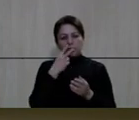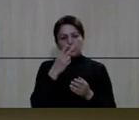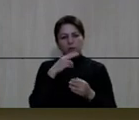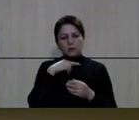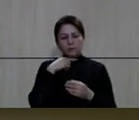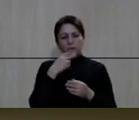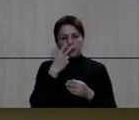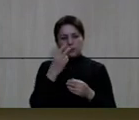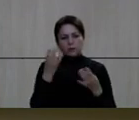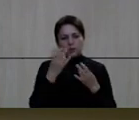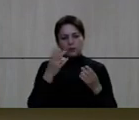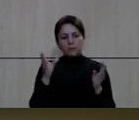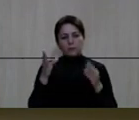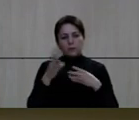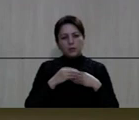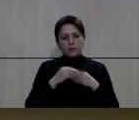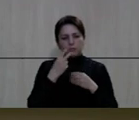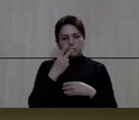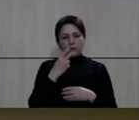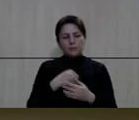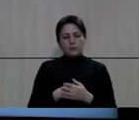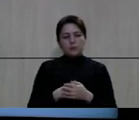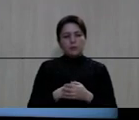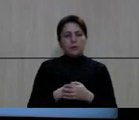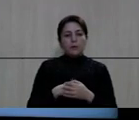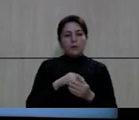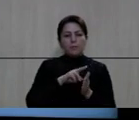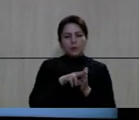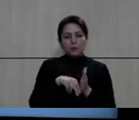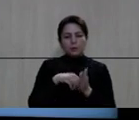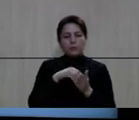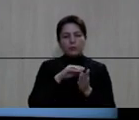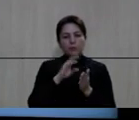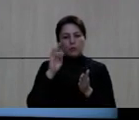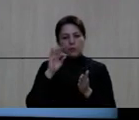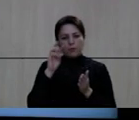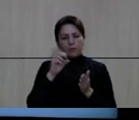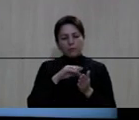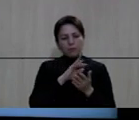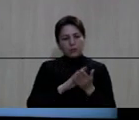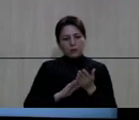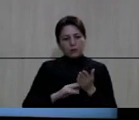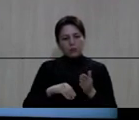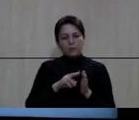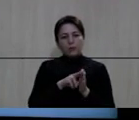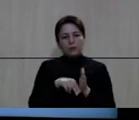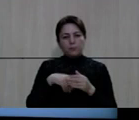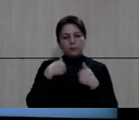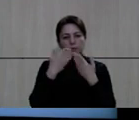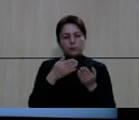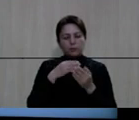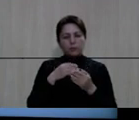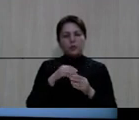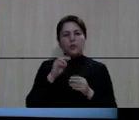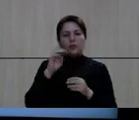kerakligini birgalikda ko'rib chiqamiz. Demak, ma'lumotnoma matnida ma'lumotnoma beruvchi tashkilotning